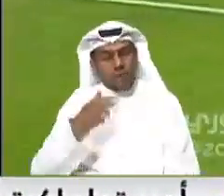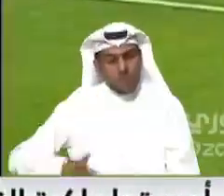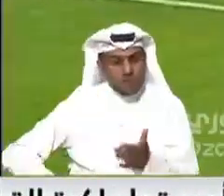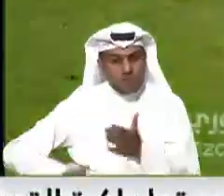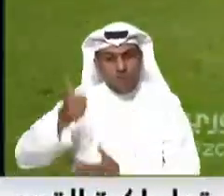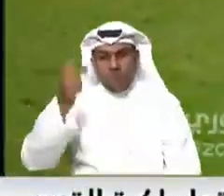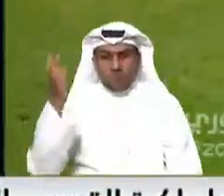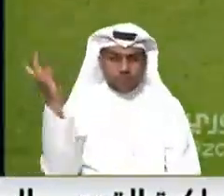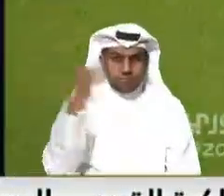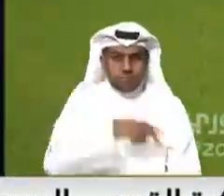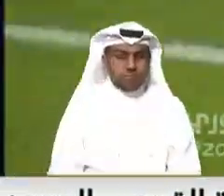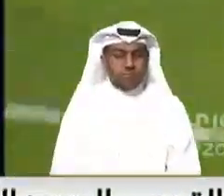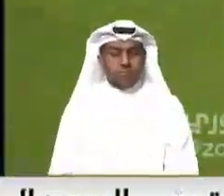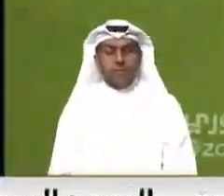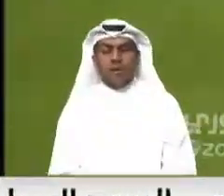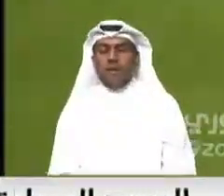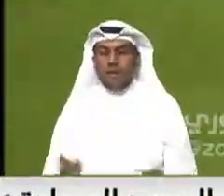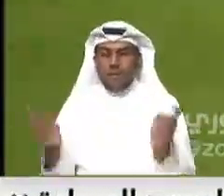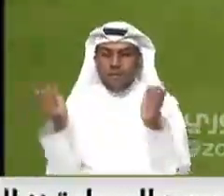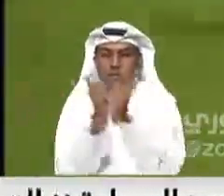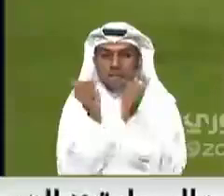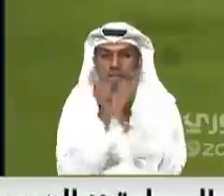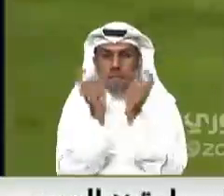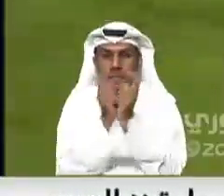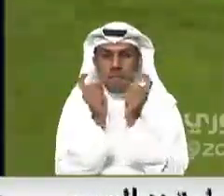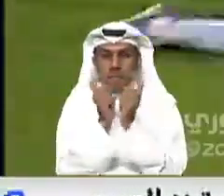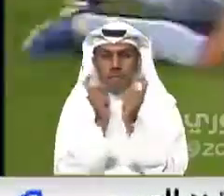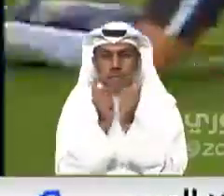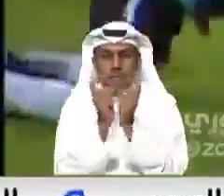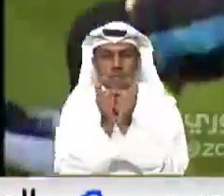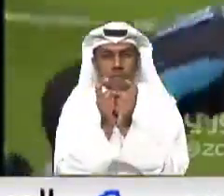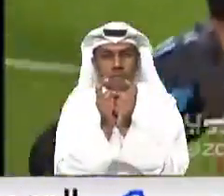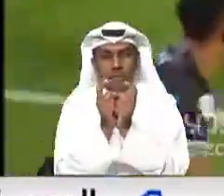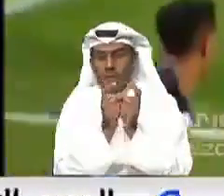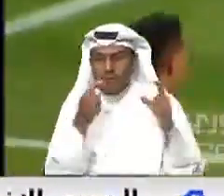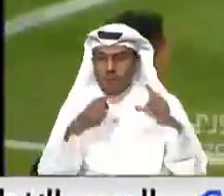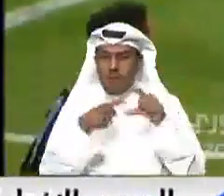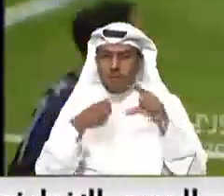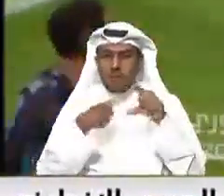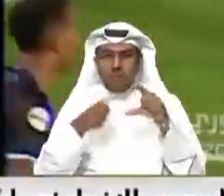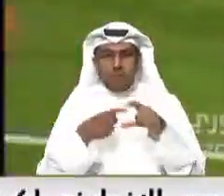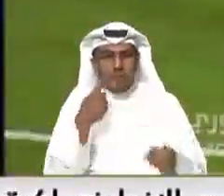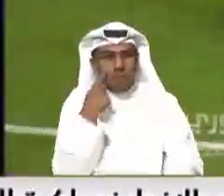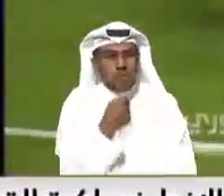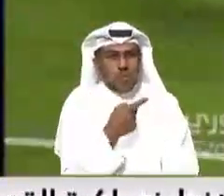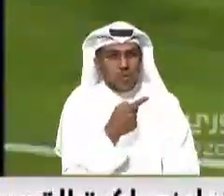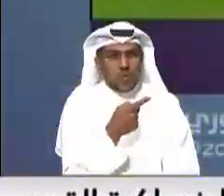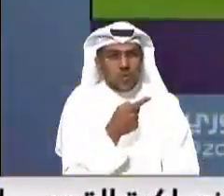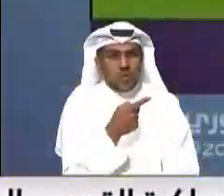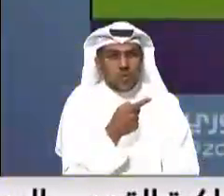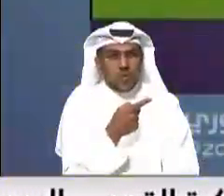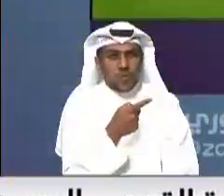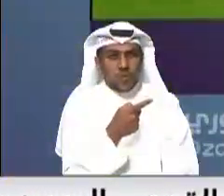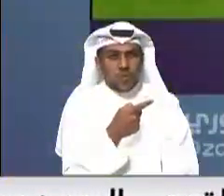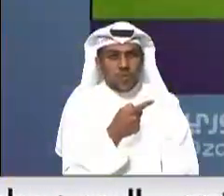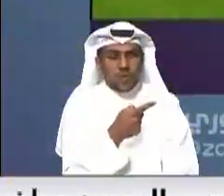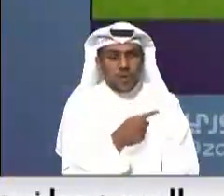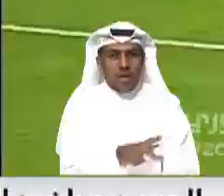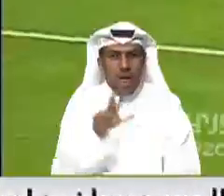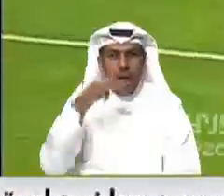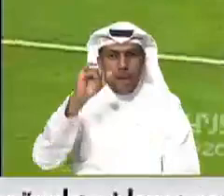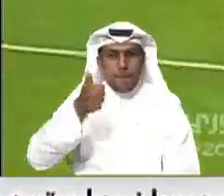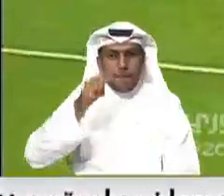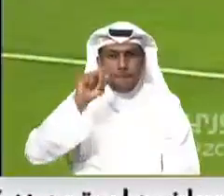مع شوط المباراه الثاني والذي اتت معه الاهداف وتناوب على تسجيلها المتالق عبد الله العمار